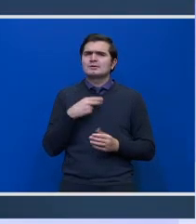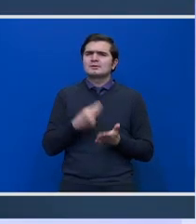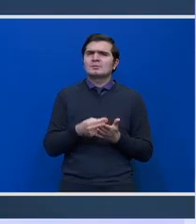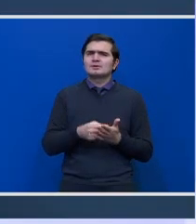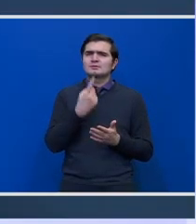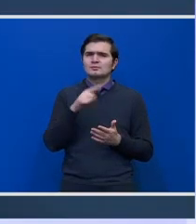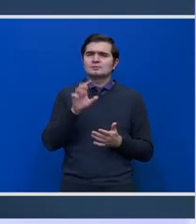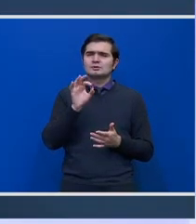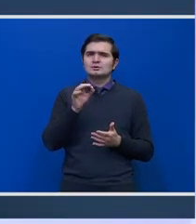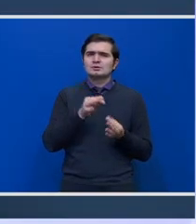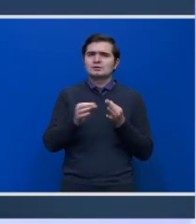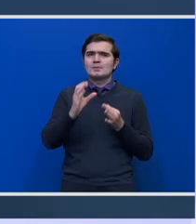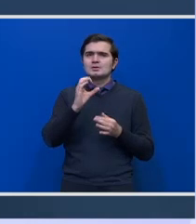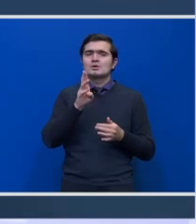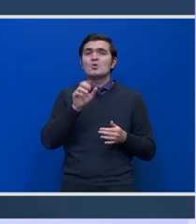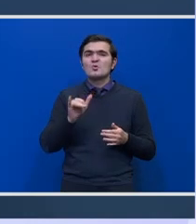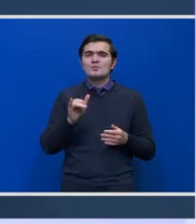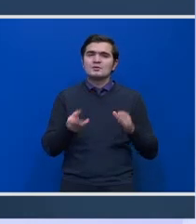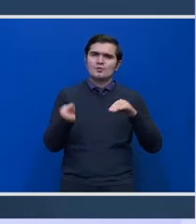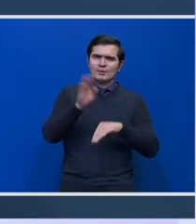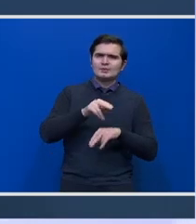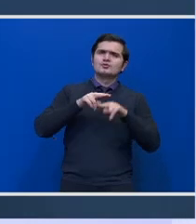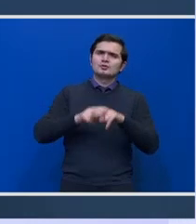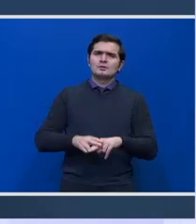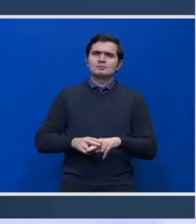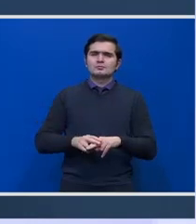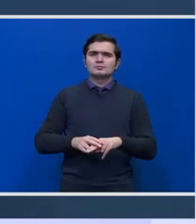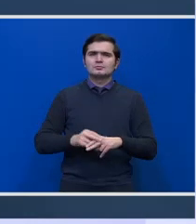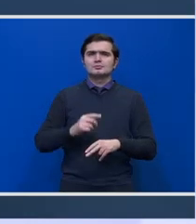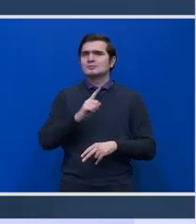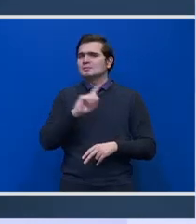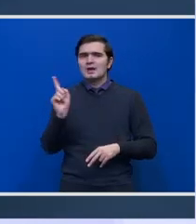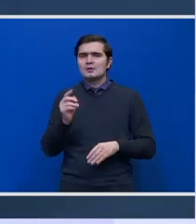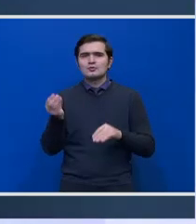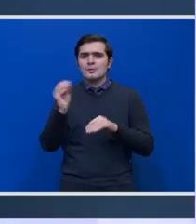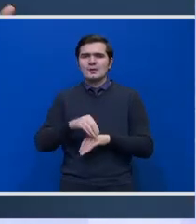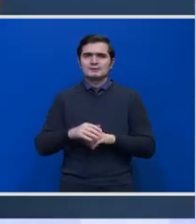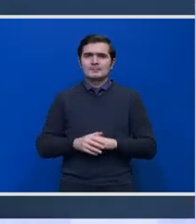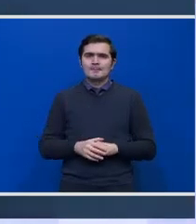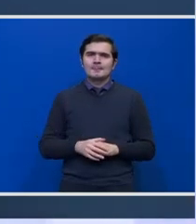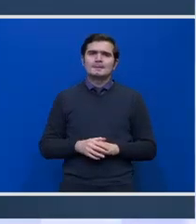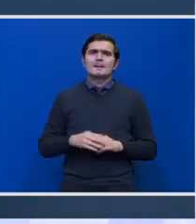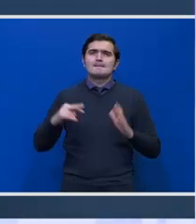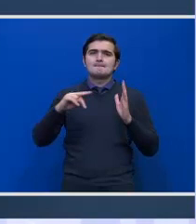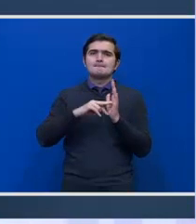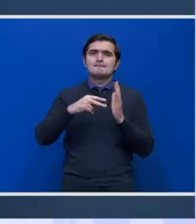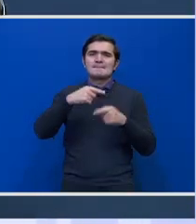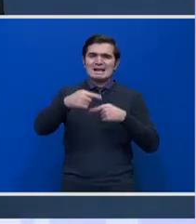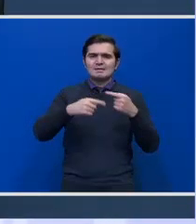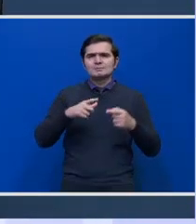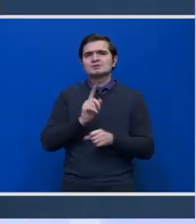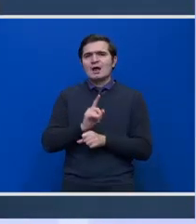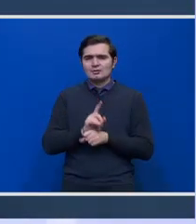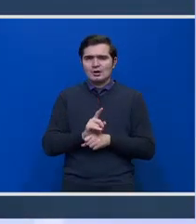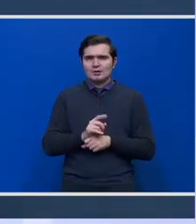plătească 150 de metri cubi compensat și restul ceea ce depășește necompensat. Deci, mecanismul este acela care a spus dumneavoastră, numai